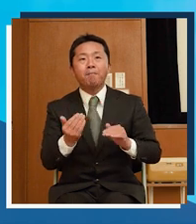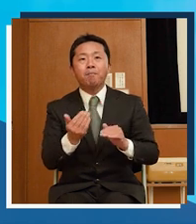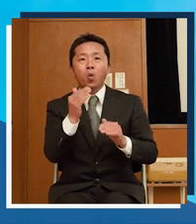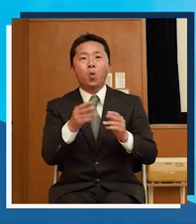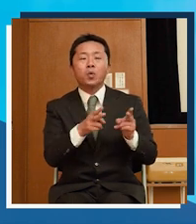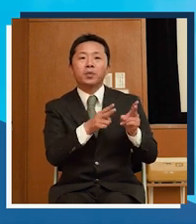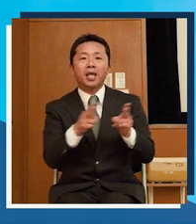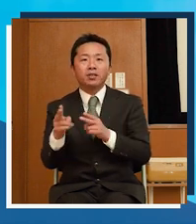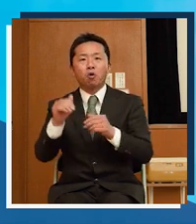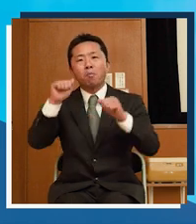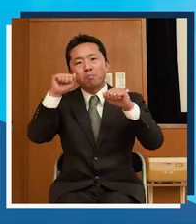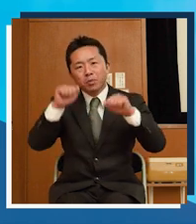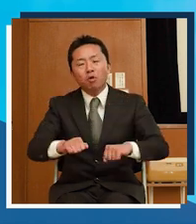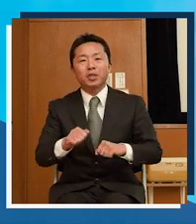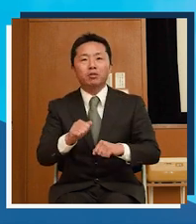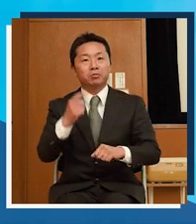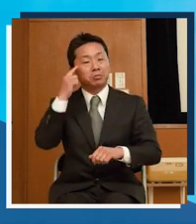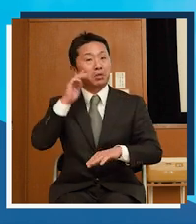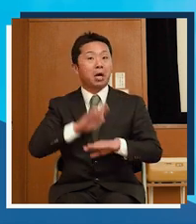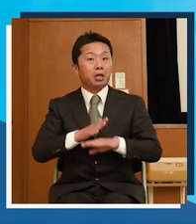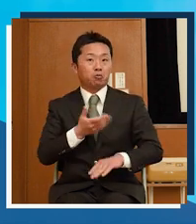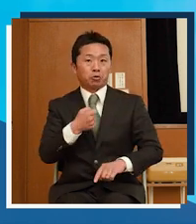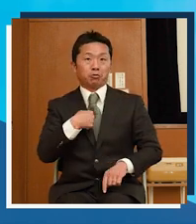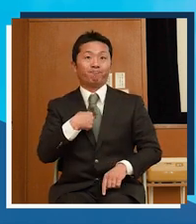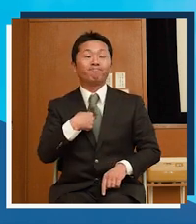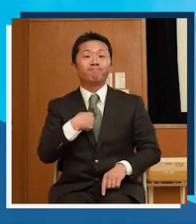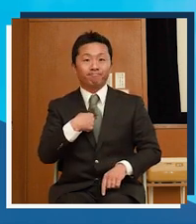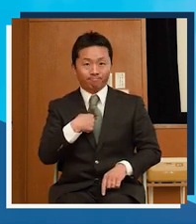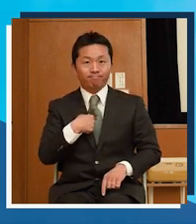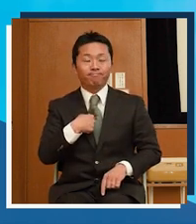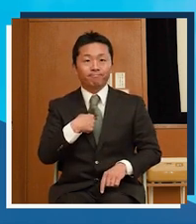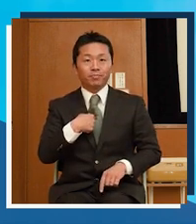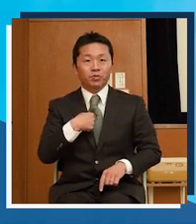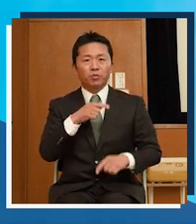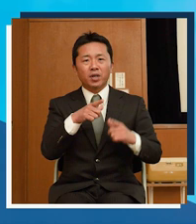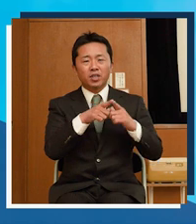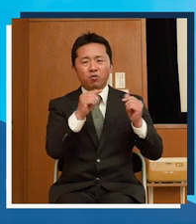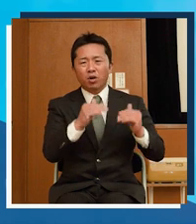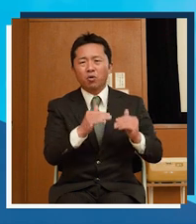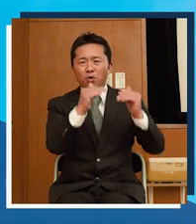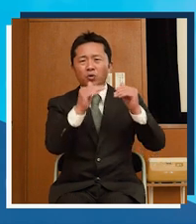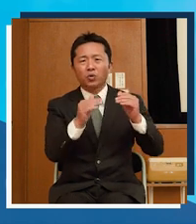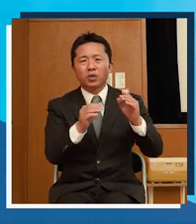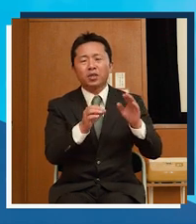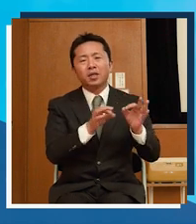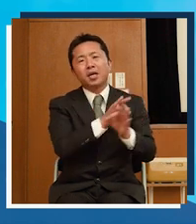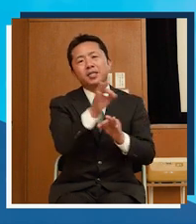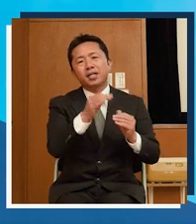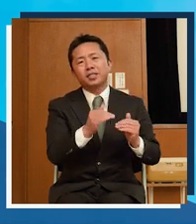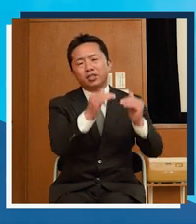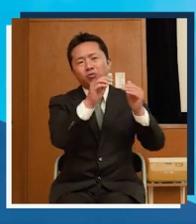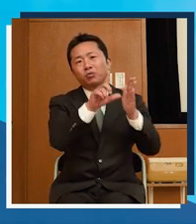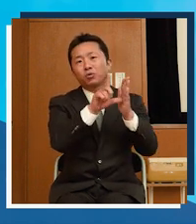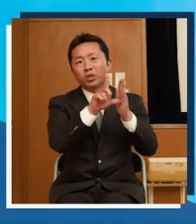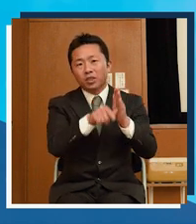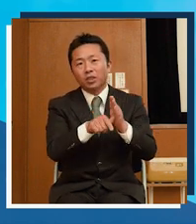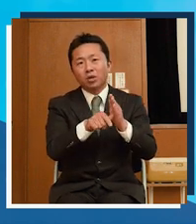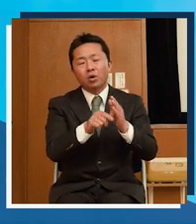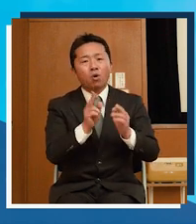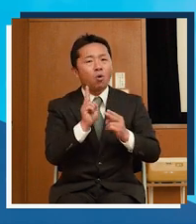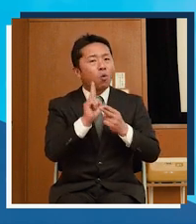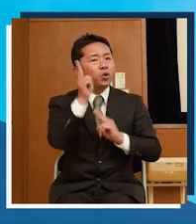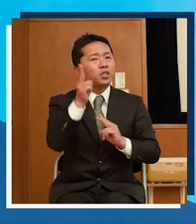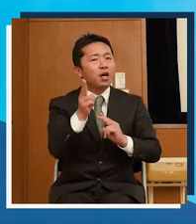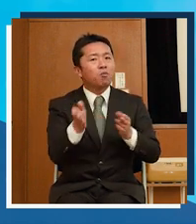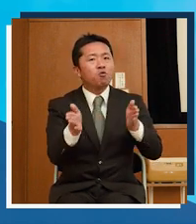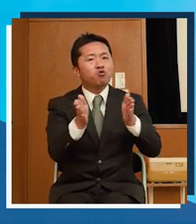え考え方ですそれはえこの間ま日本が高度経済成長を遂げるにあたってはあの沖縄を含めて日本